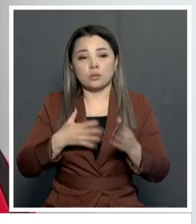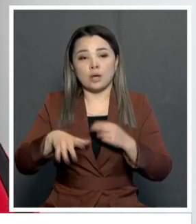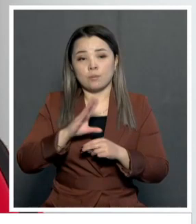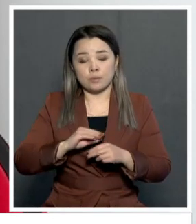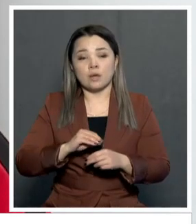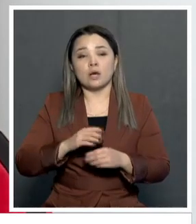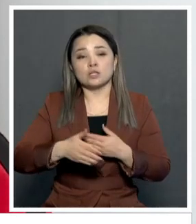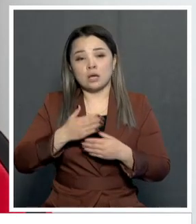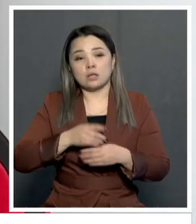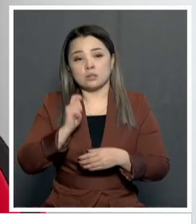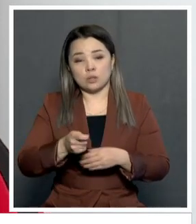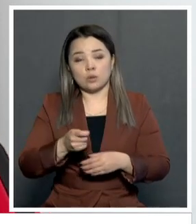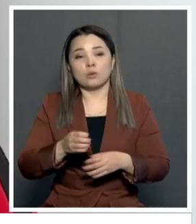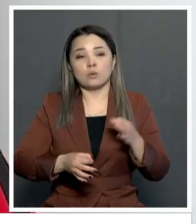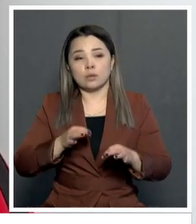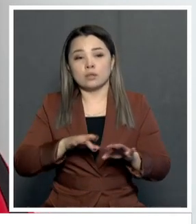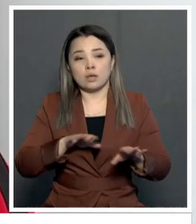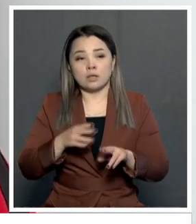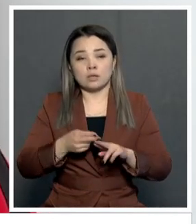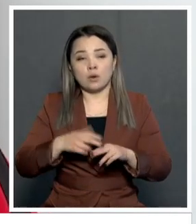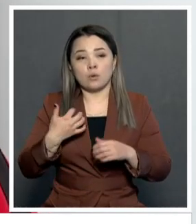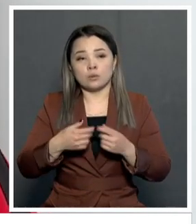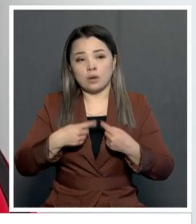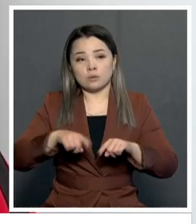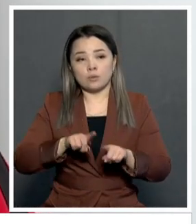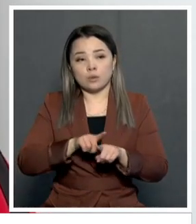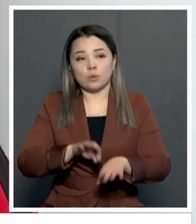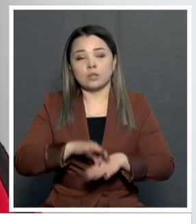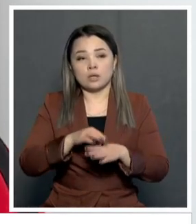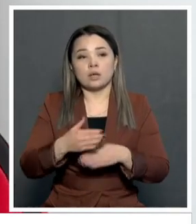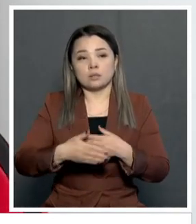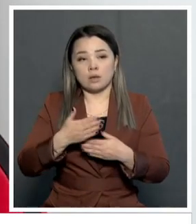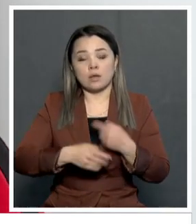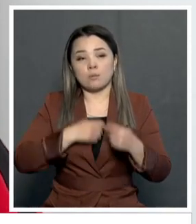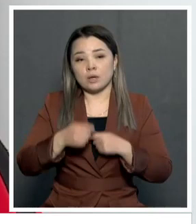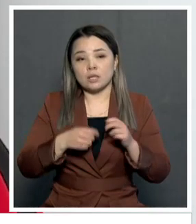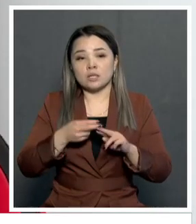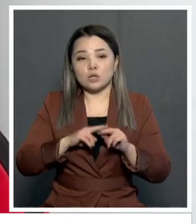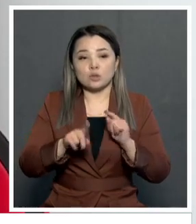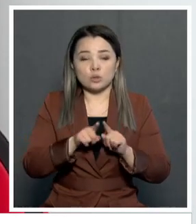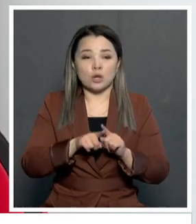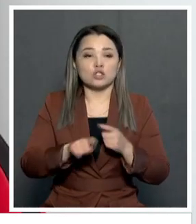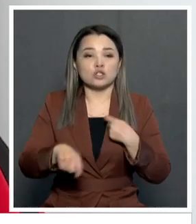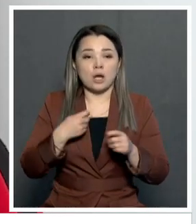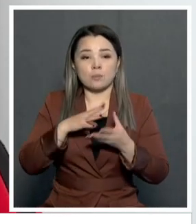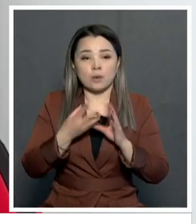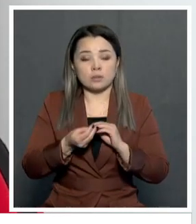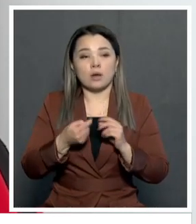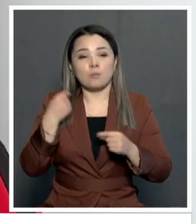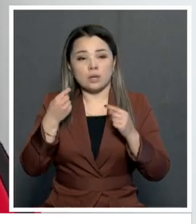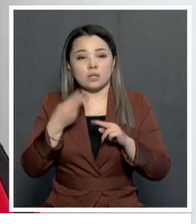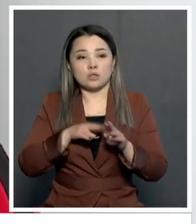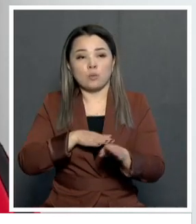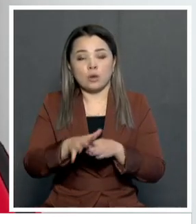барлығына жазаларын қылмыстық атқару жүйесінің орташа қауіпсіз мекемелерінде өтеу белгіленді. Материалдық шығынды ішінара қанағаттандырып, моральдық шығын